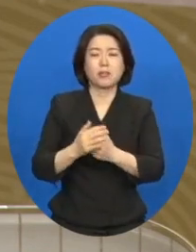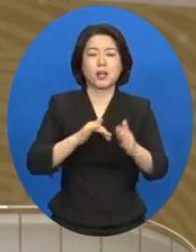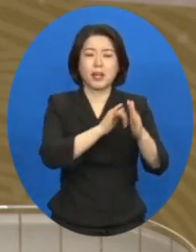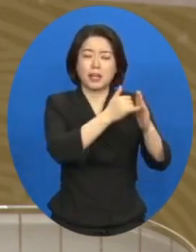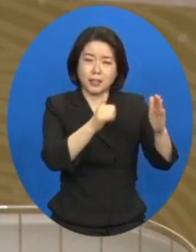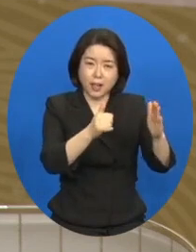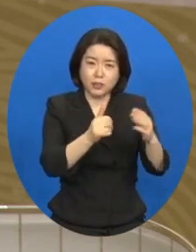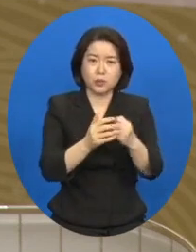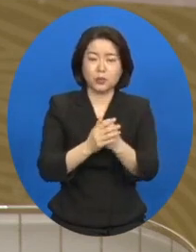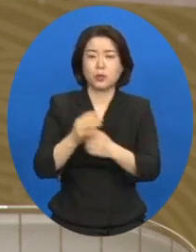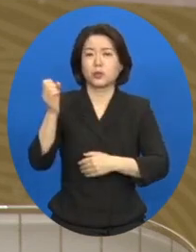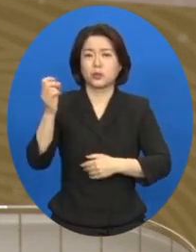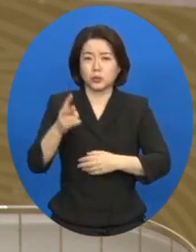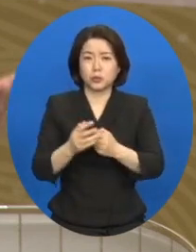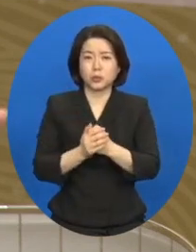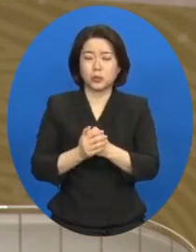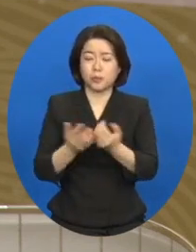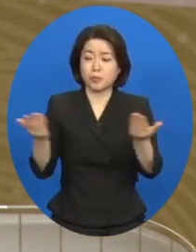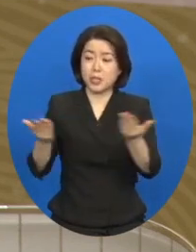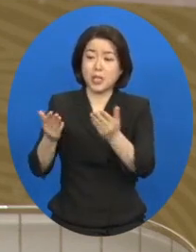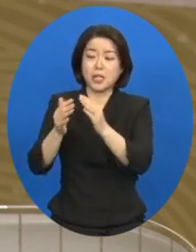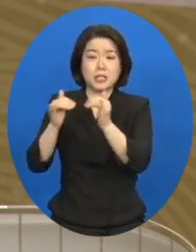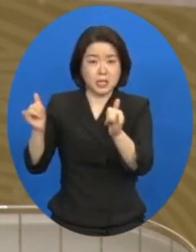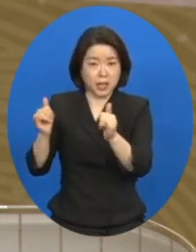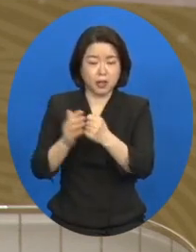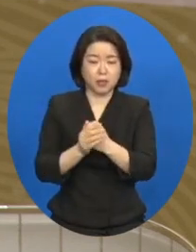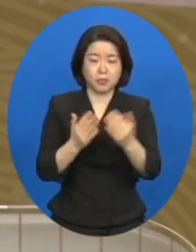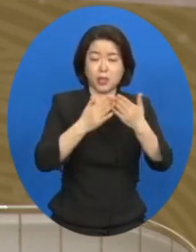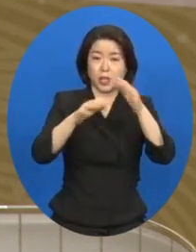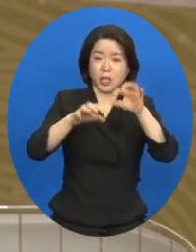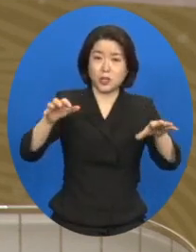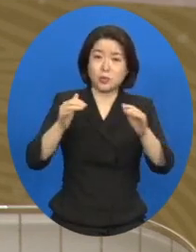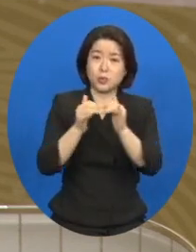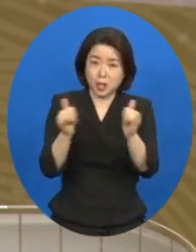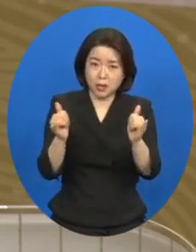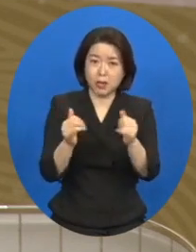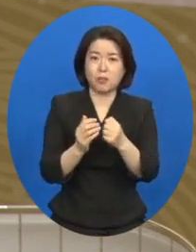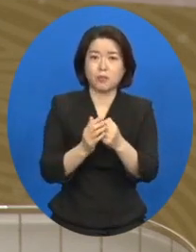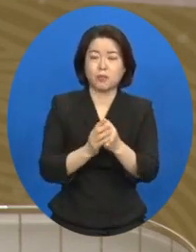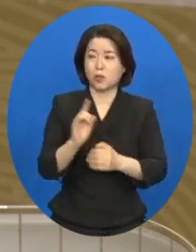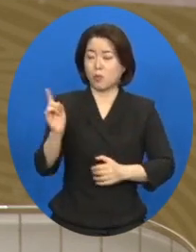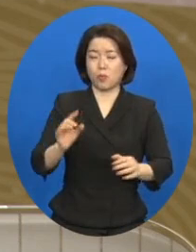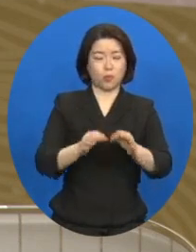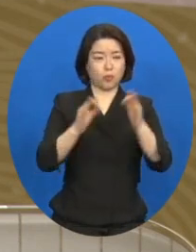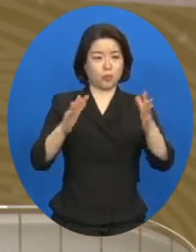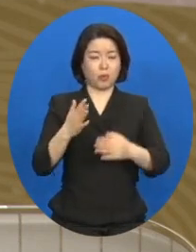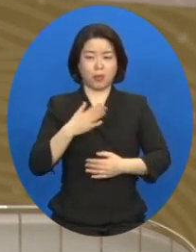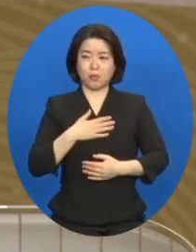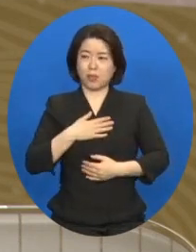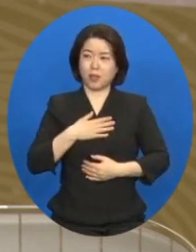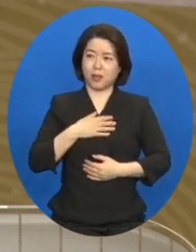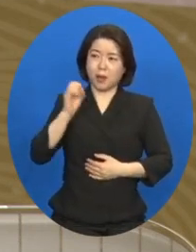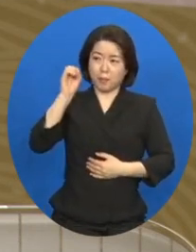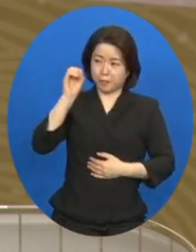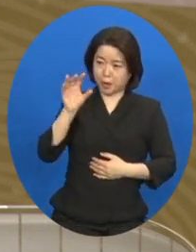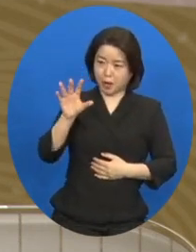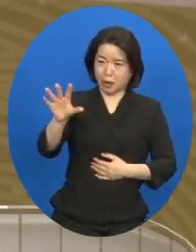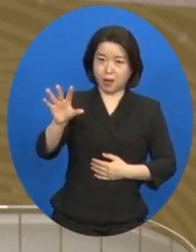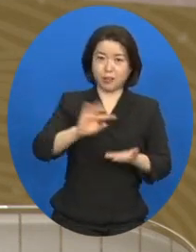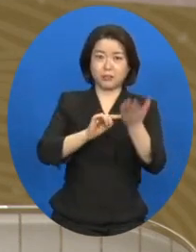가족에게 또 우리 직장 동료에게 이웃 사람들에게 어느 순간에 우리가 빛으로 드러나는 거죠.